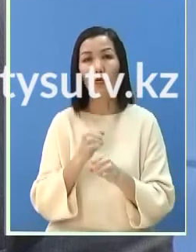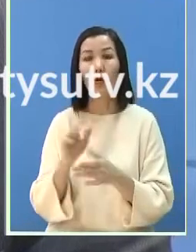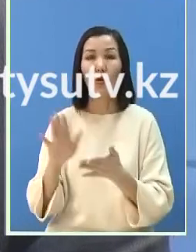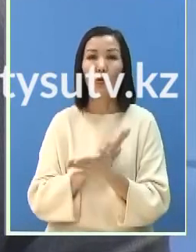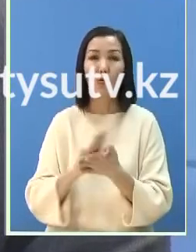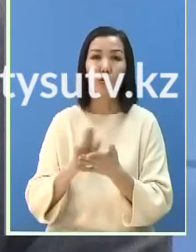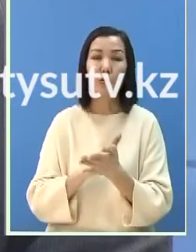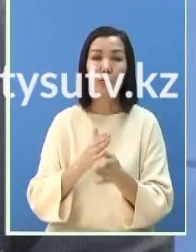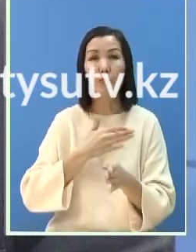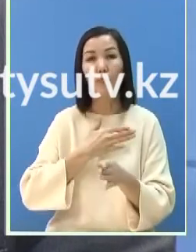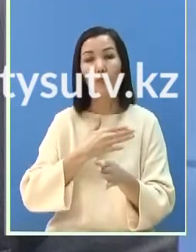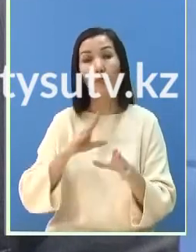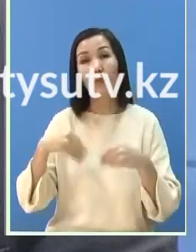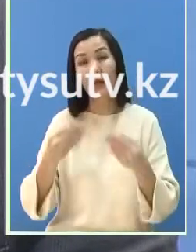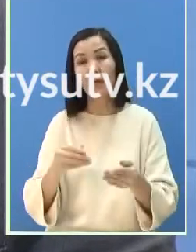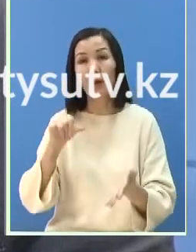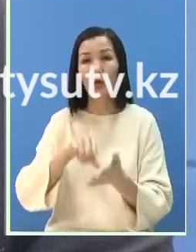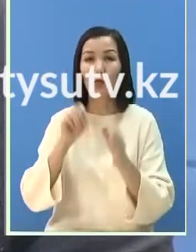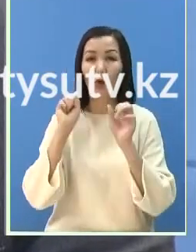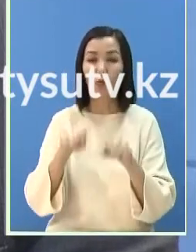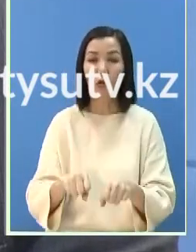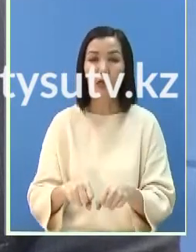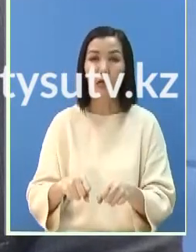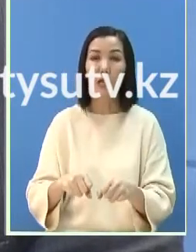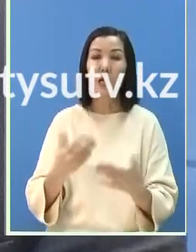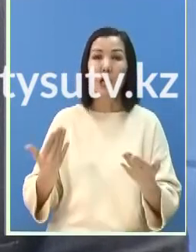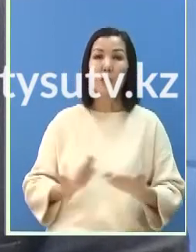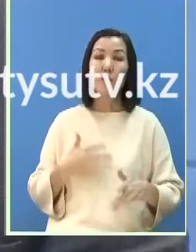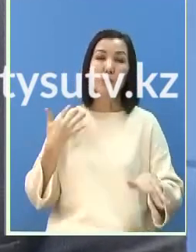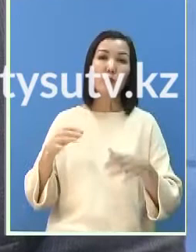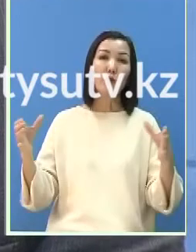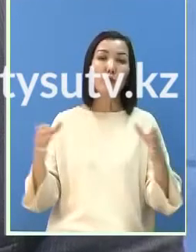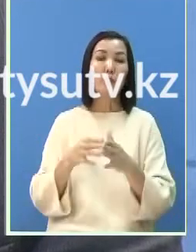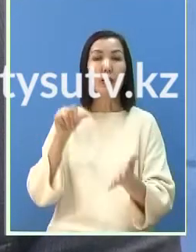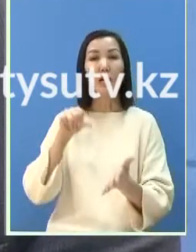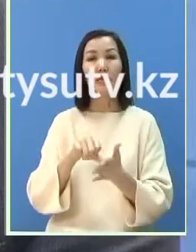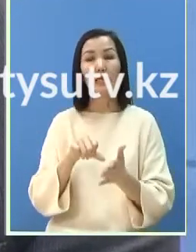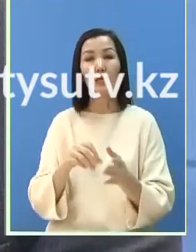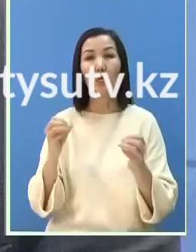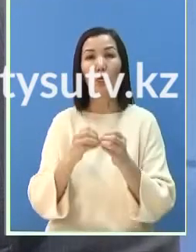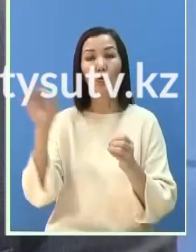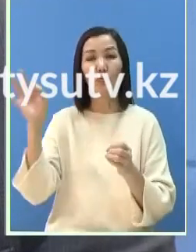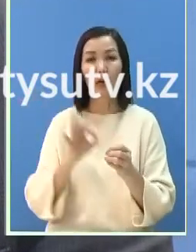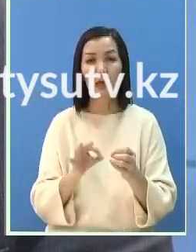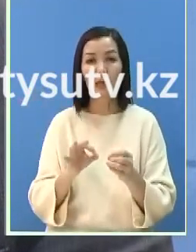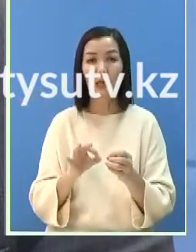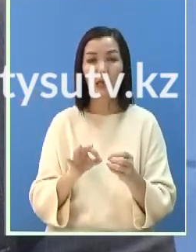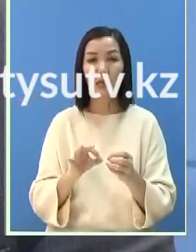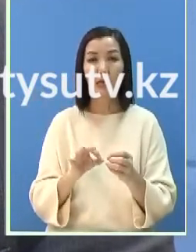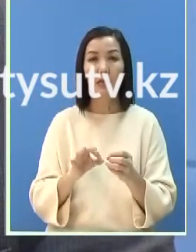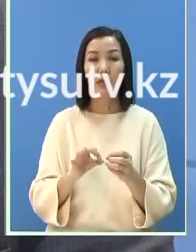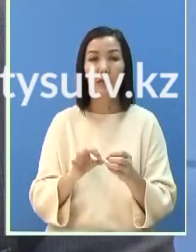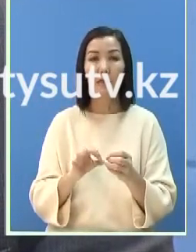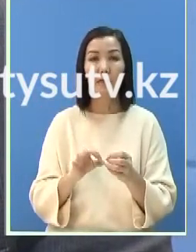беріп қатысуына мүмкіндік бар. Сонымен қатар әлеуметтік осал топ қатарына жататындарға 10% софинансирование дейді